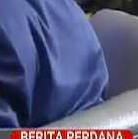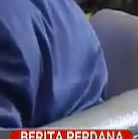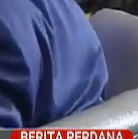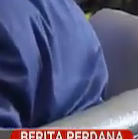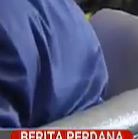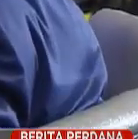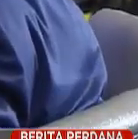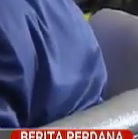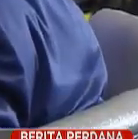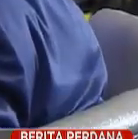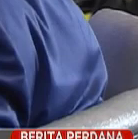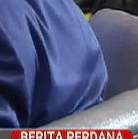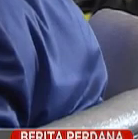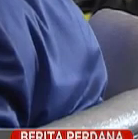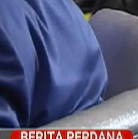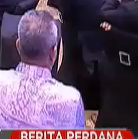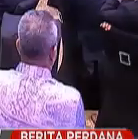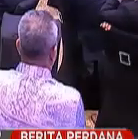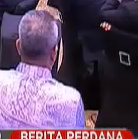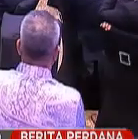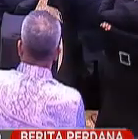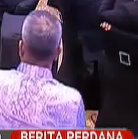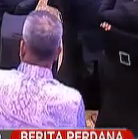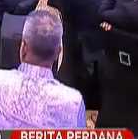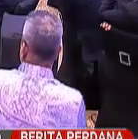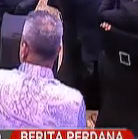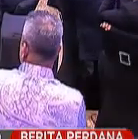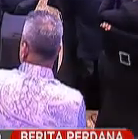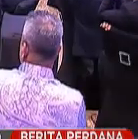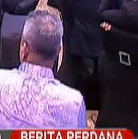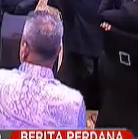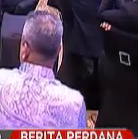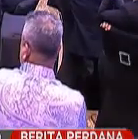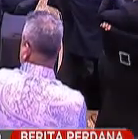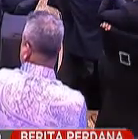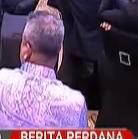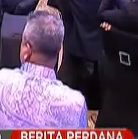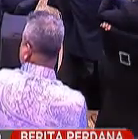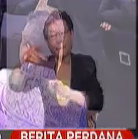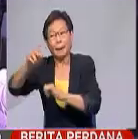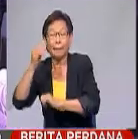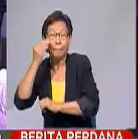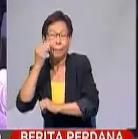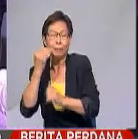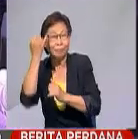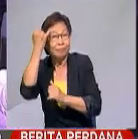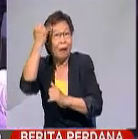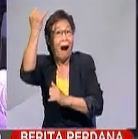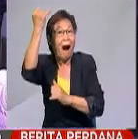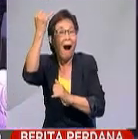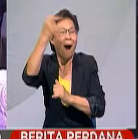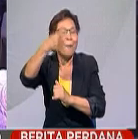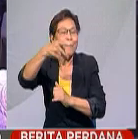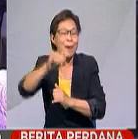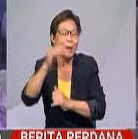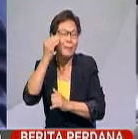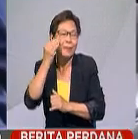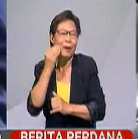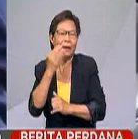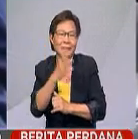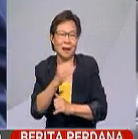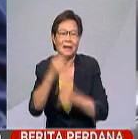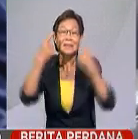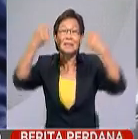Begitulah uniknya antara pembangunan teknologi 5G Malaysia yang diilhamkan oleh Yang Amat Berhormat Perdana Menteri dan juga disusuli dan